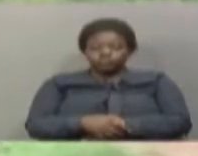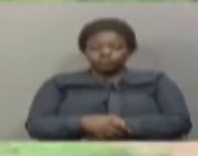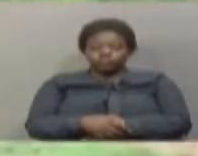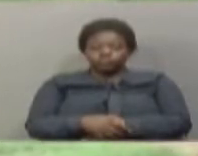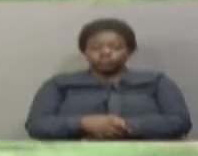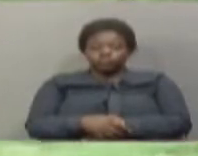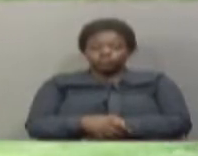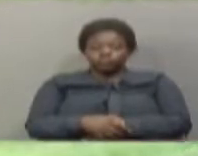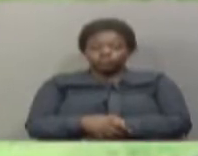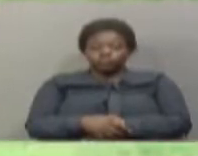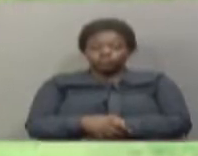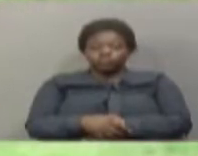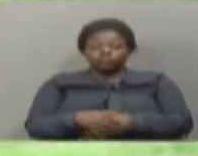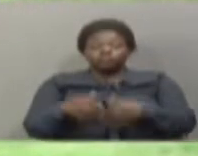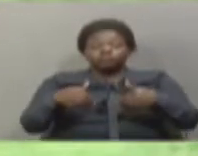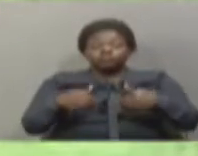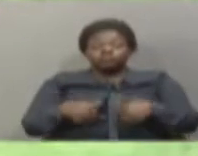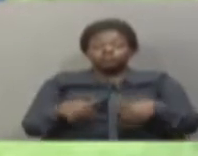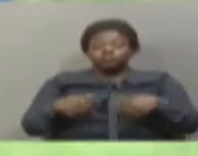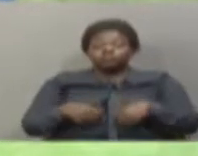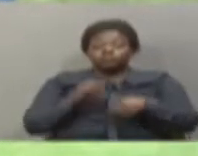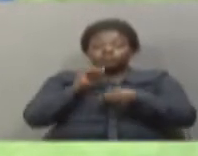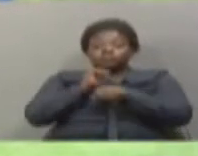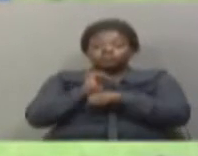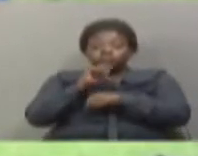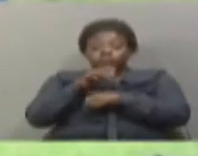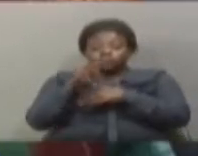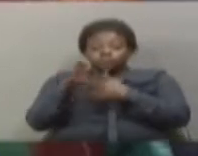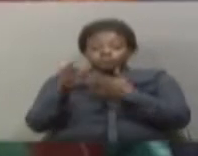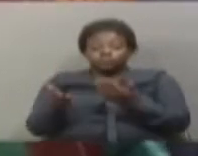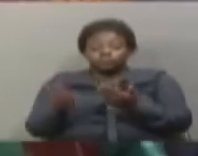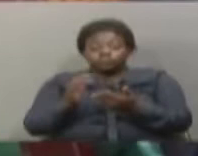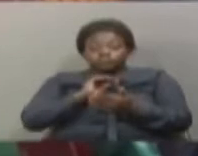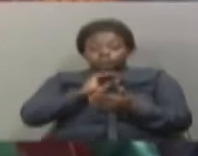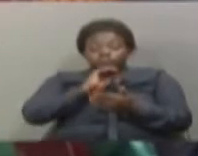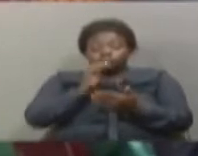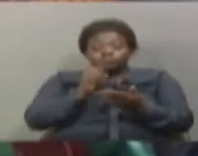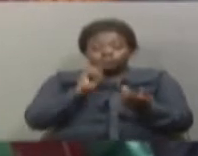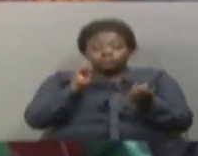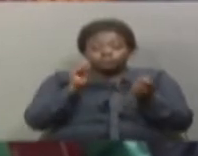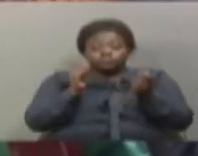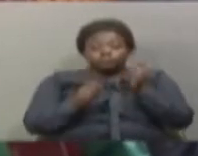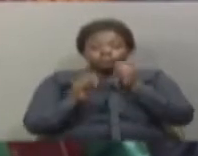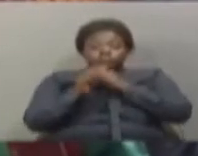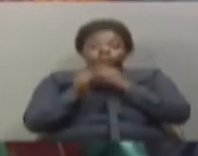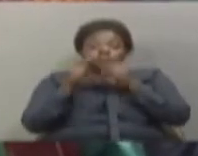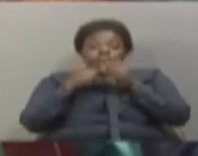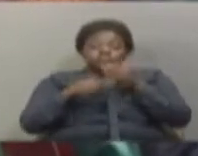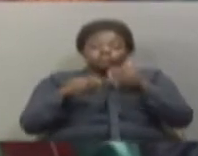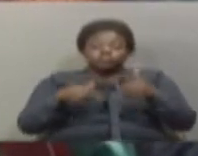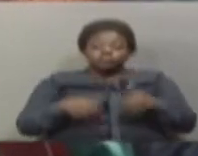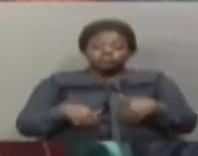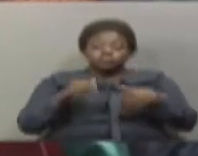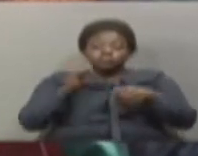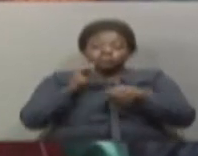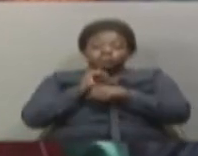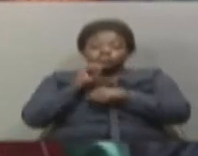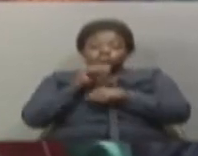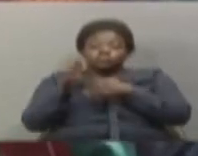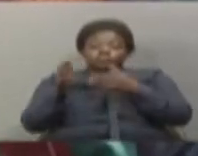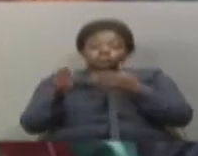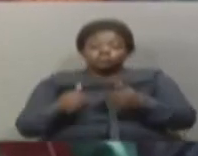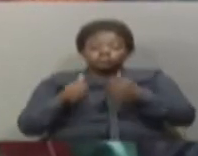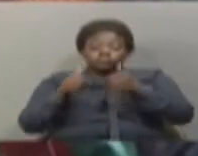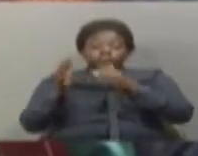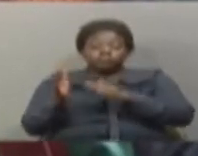okukola nnyo kubanga kyetulina okukyusa eggwanga lyaffe. Mmeja akuteesa ategeeza nti abavubuka beeyongedde okukola ennyo n'okulonda entekateeka